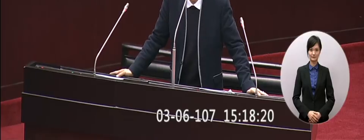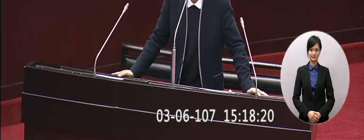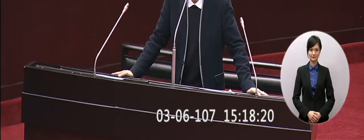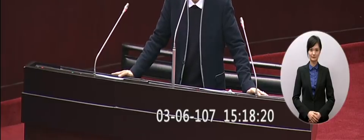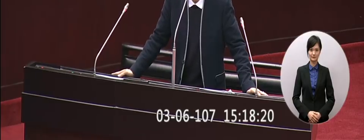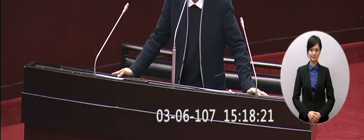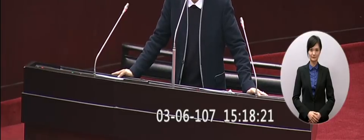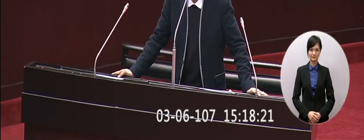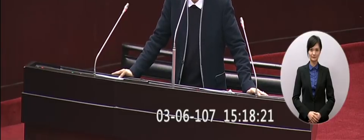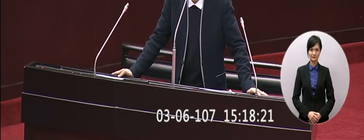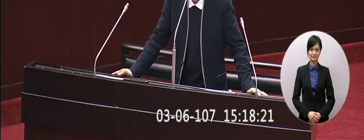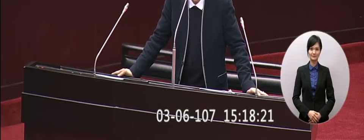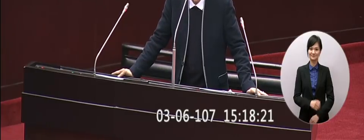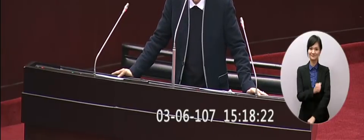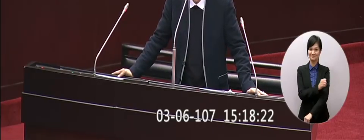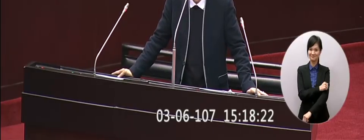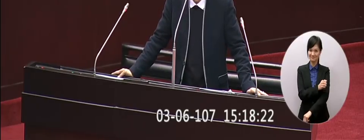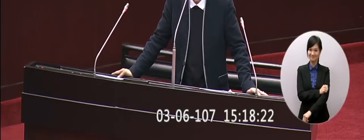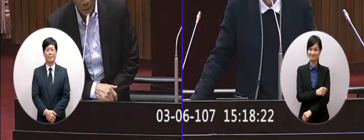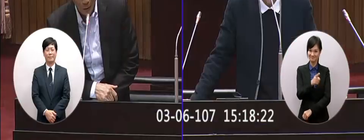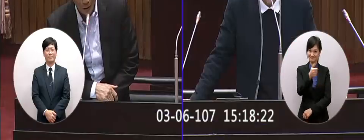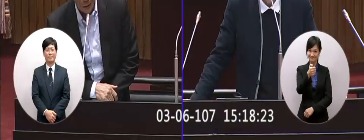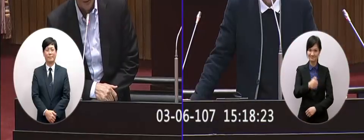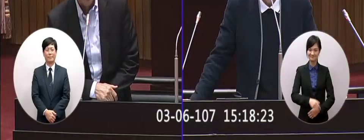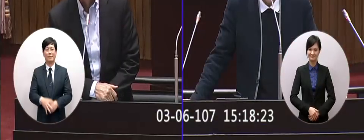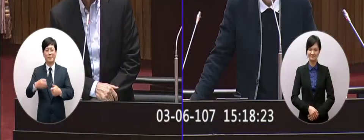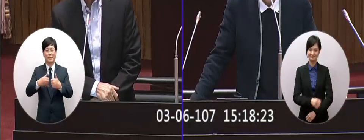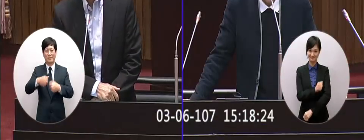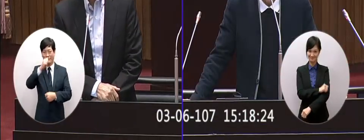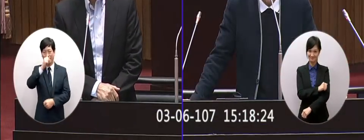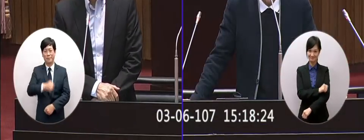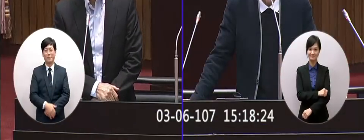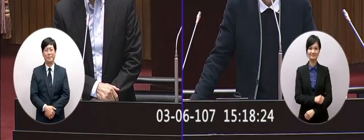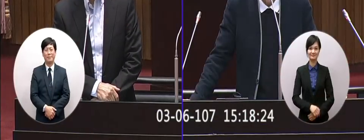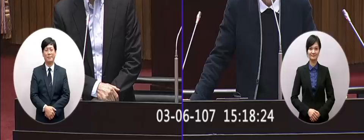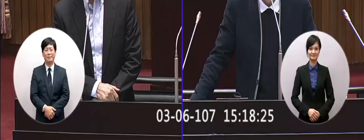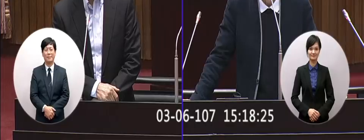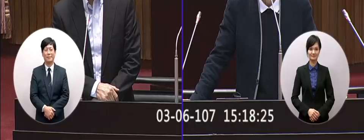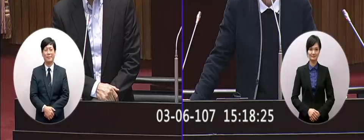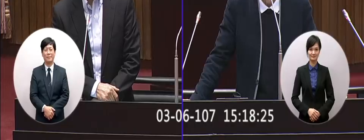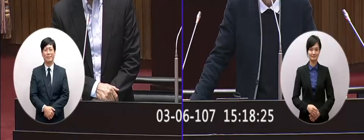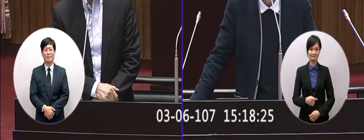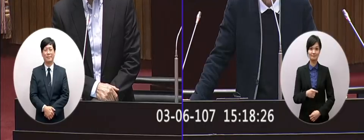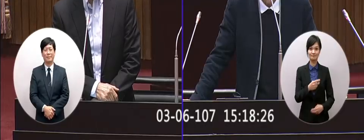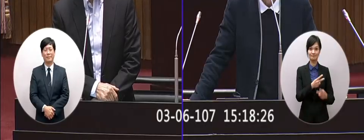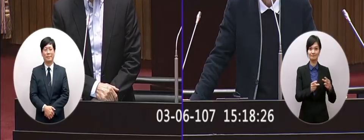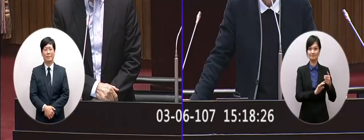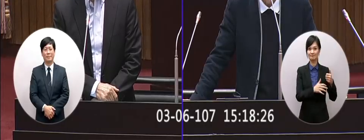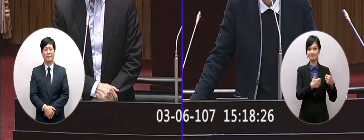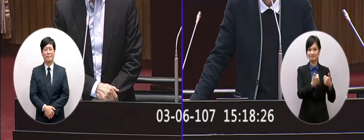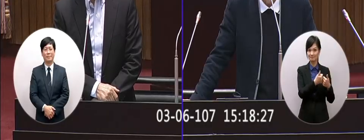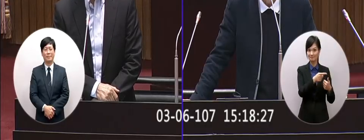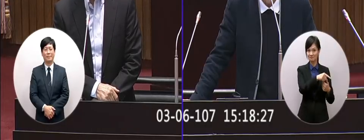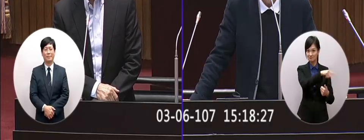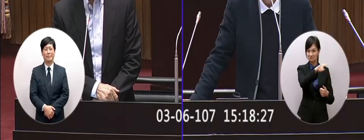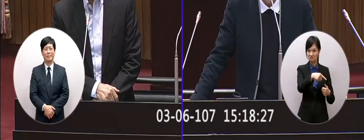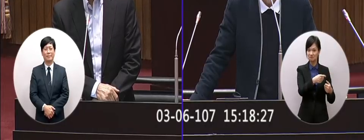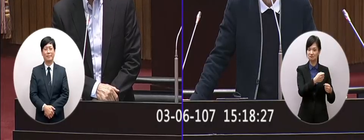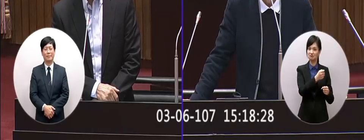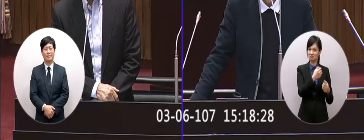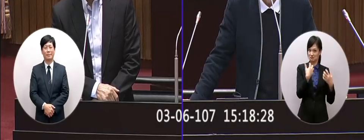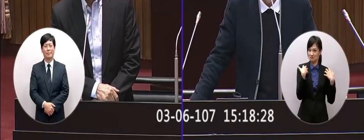好，诸位辛苦了，辛苦了哦。 总院吼， 当然还比比迄个个辛苦的工